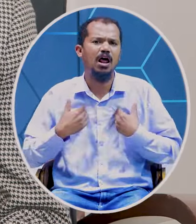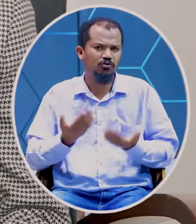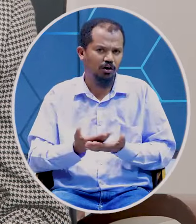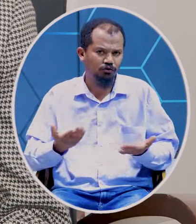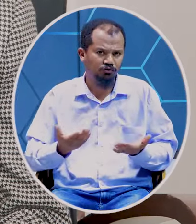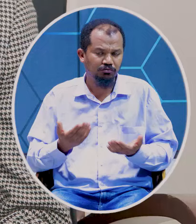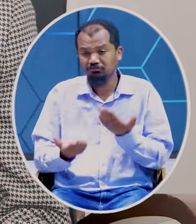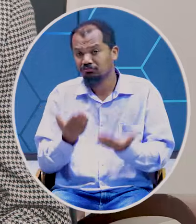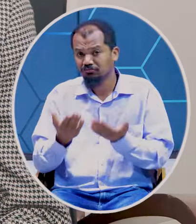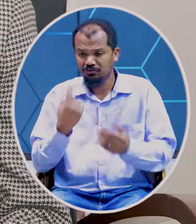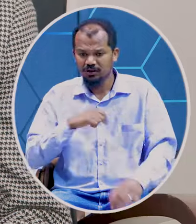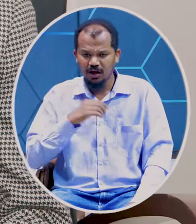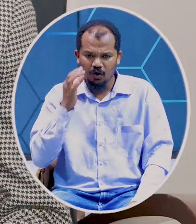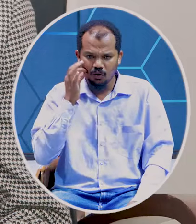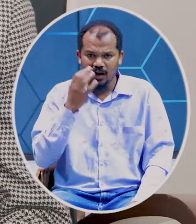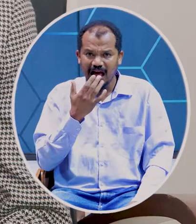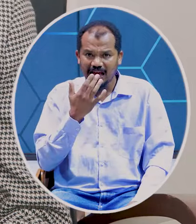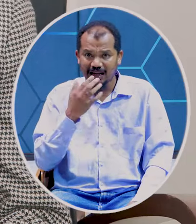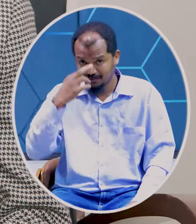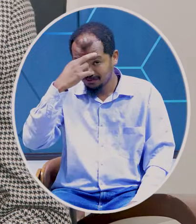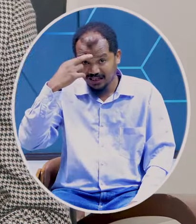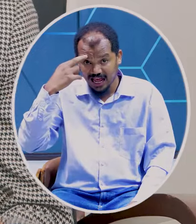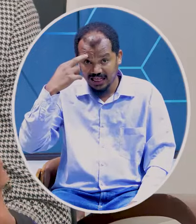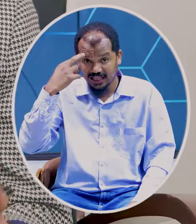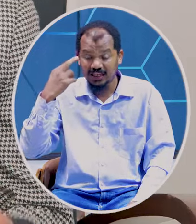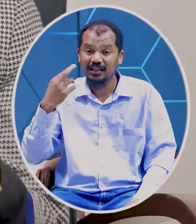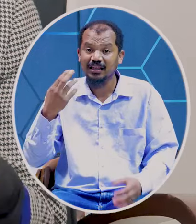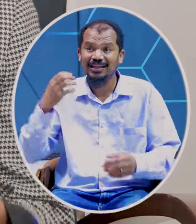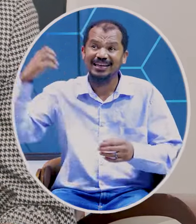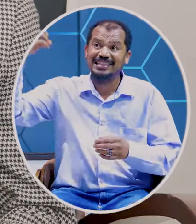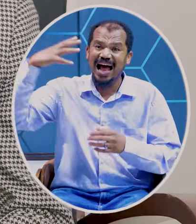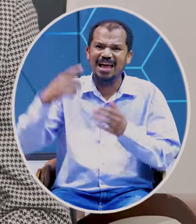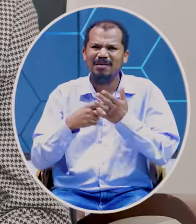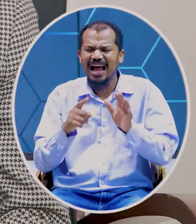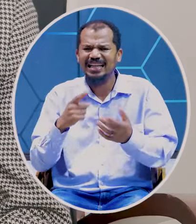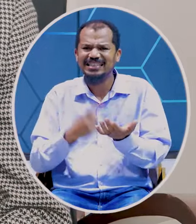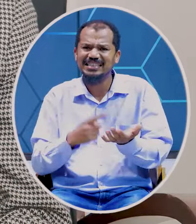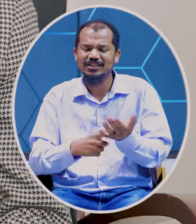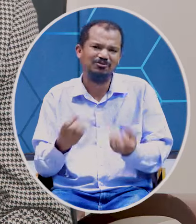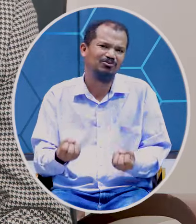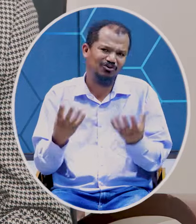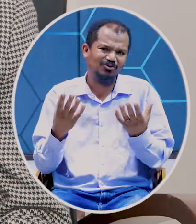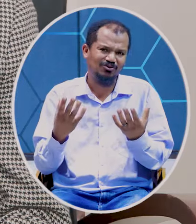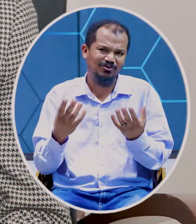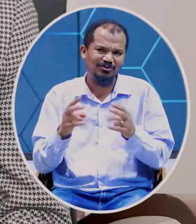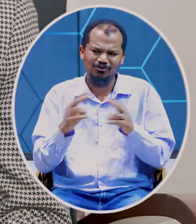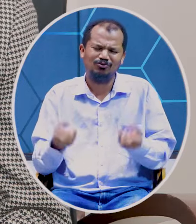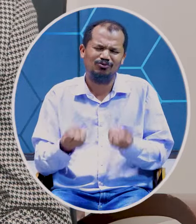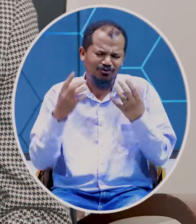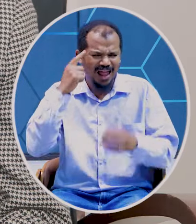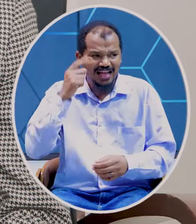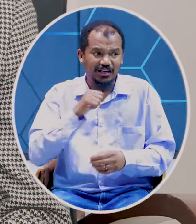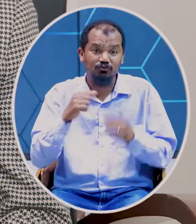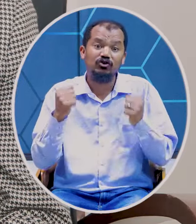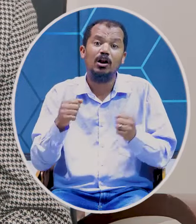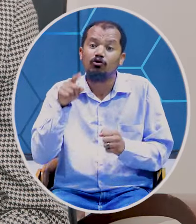ማለት ነው። ምናልባት እኛ ከቆዳ ቀለማችን እንደዚህ የተነሳ ይሄ ለፀሐይ መጋለጥ እነዚህ ብዙ በጣም ብዙ ላይ